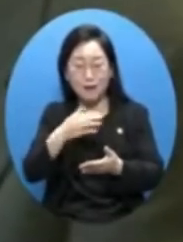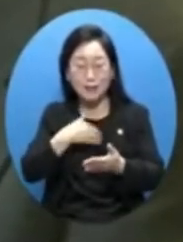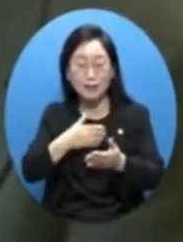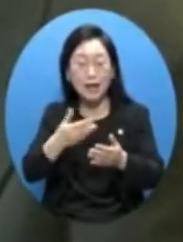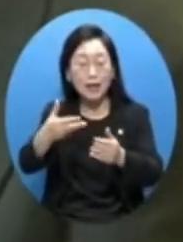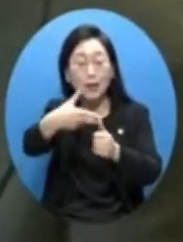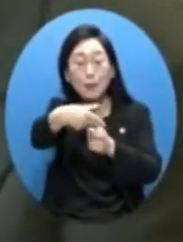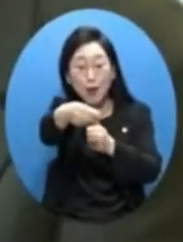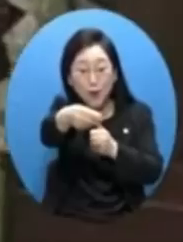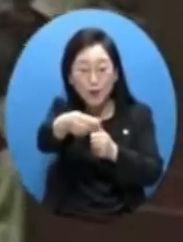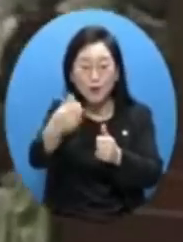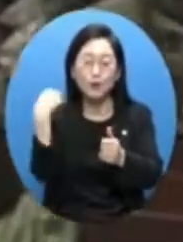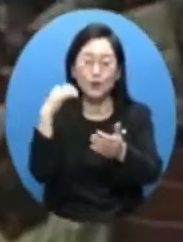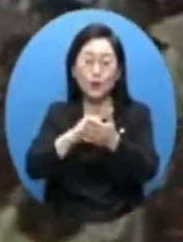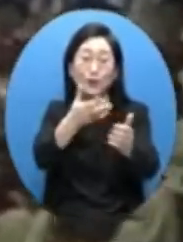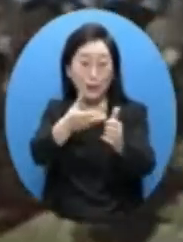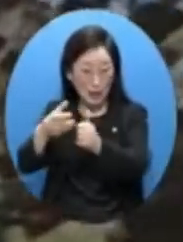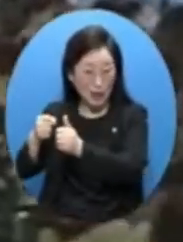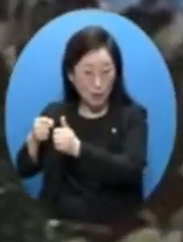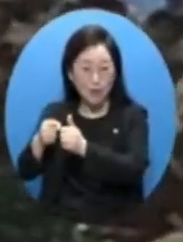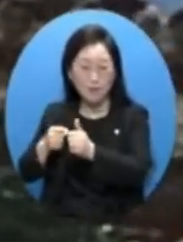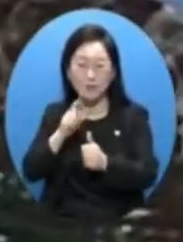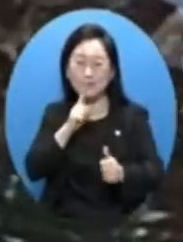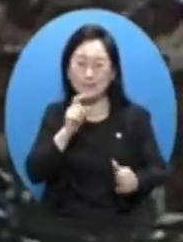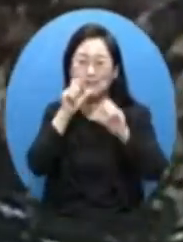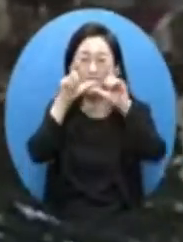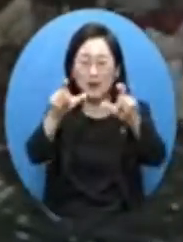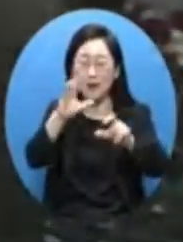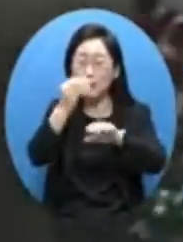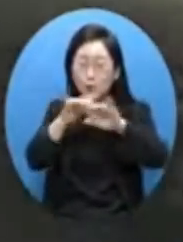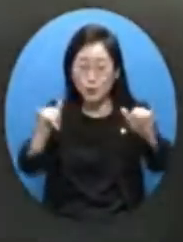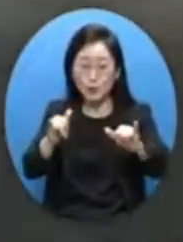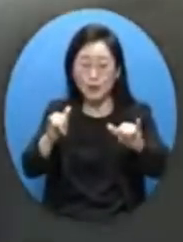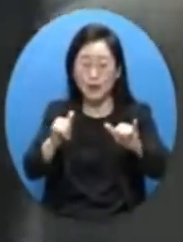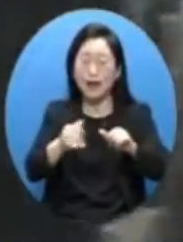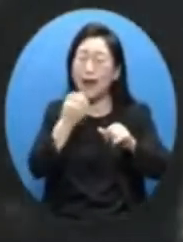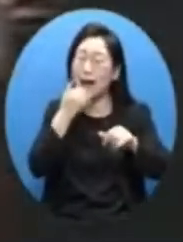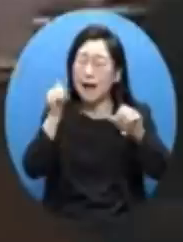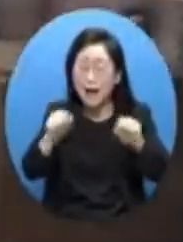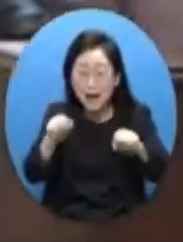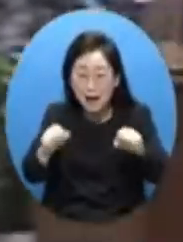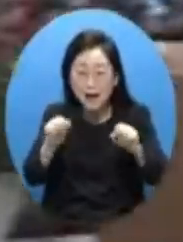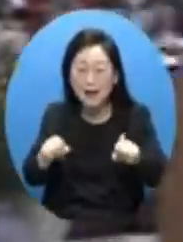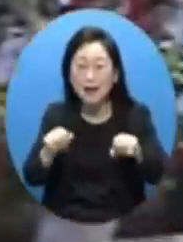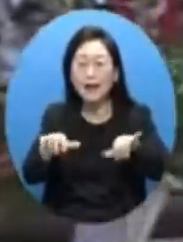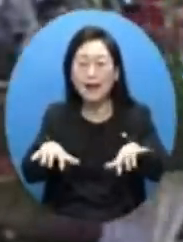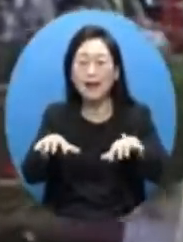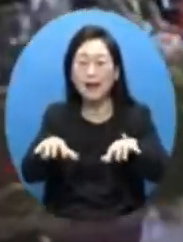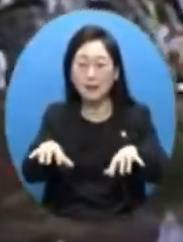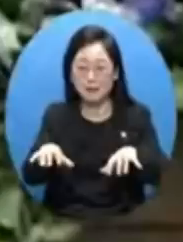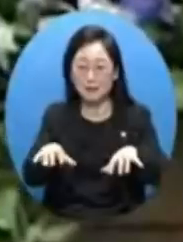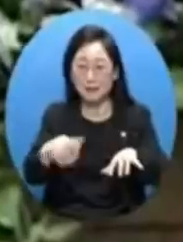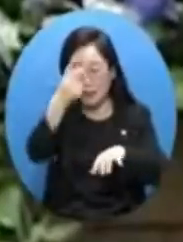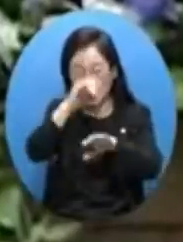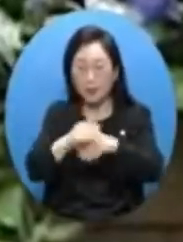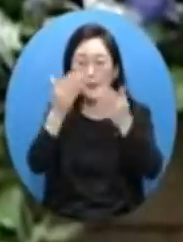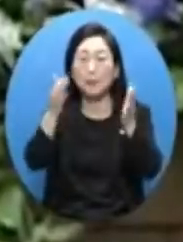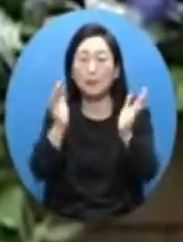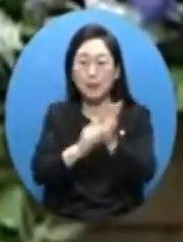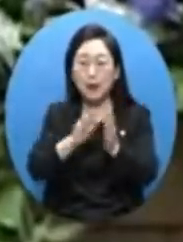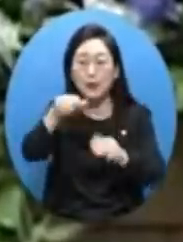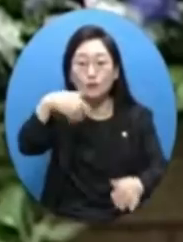데려가겠습니다. 그래가지고 성도들이 막 웃고 그렇게 예배를 드렸는데 그